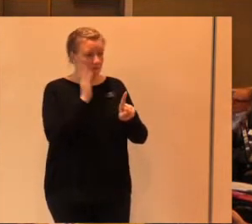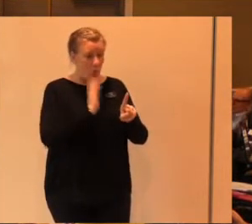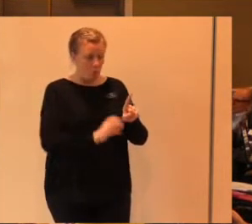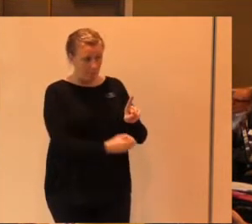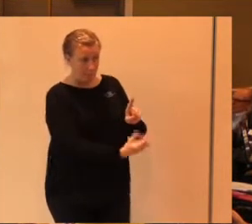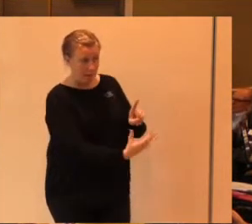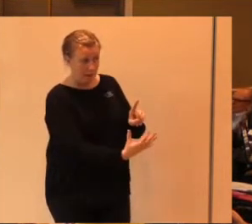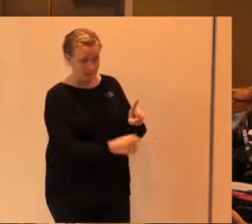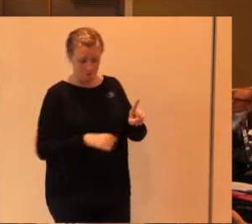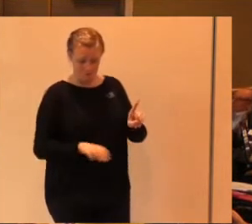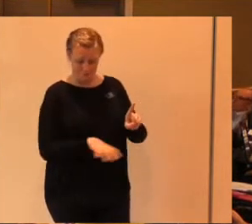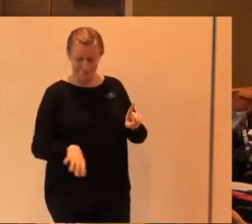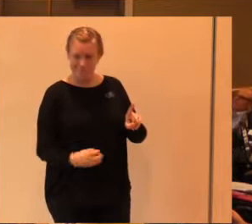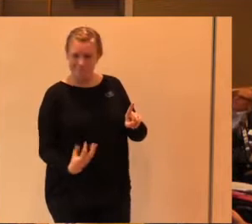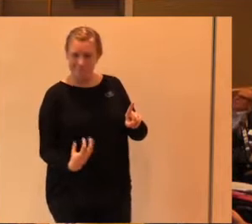Ja, din far.